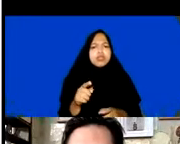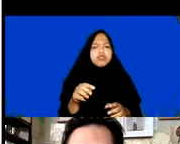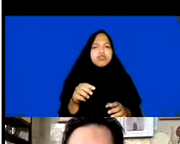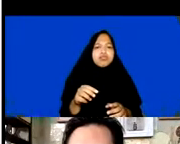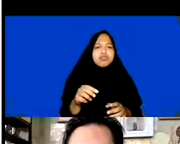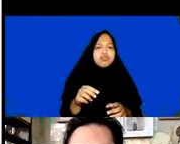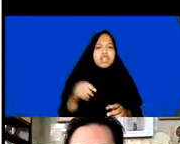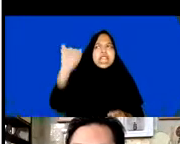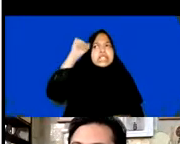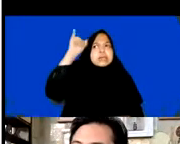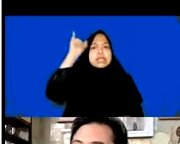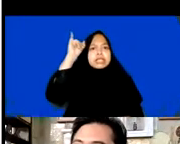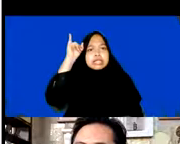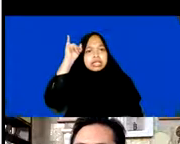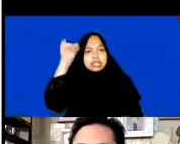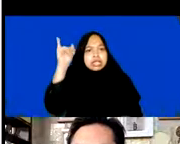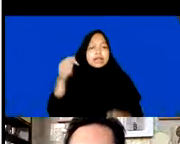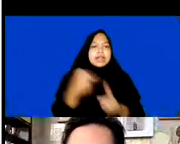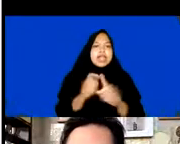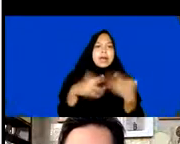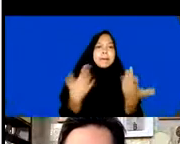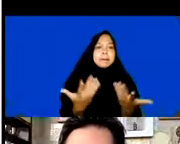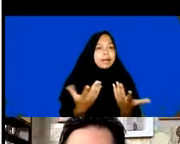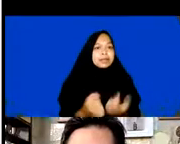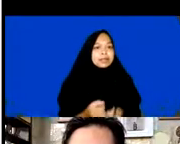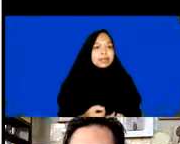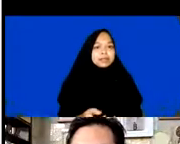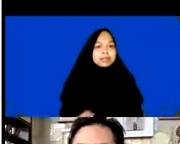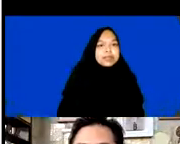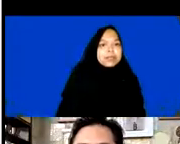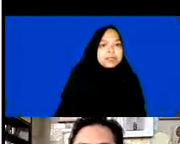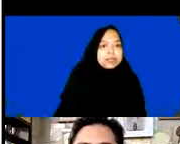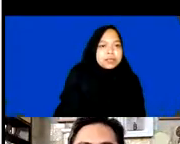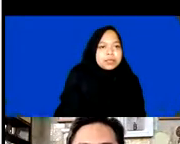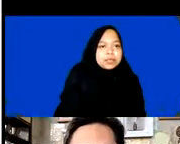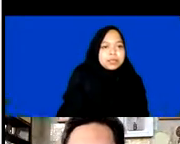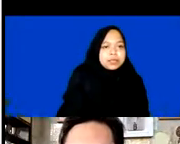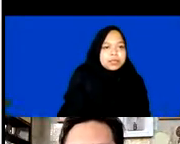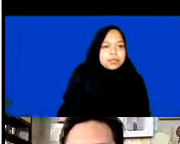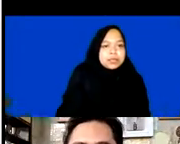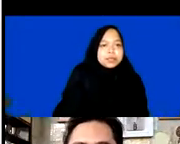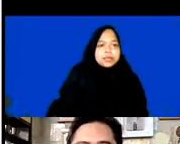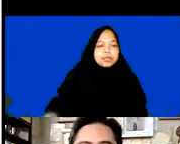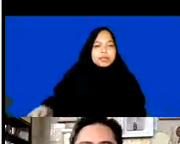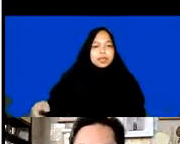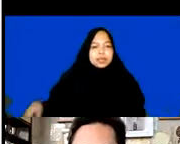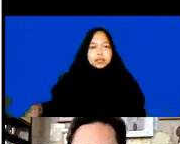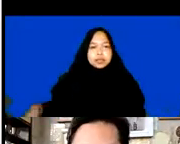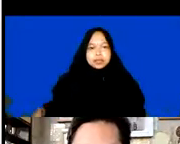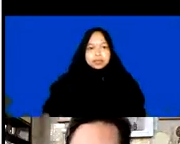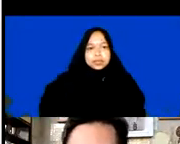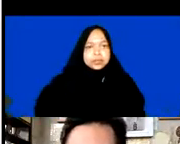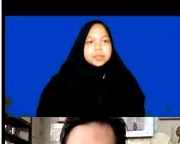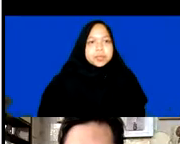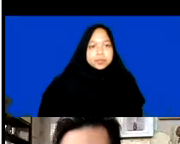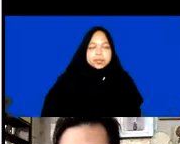apa atau ada pesan tersirat apa sih, Mas, dari nama Hospet itu sendiri? Ya sebenarnya kan udah jelas banget ya,